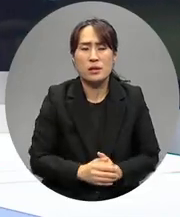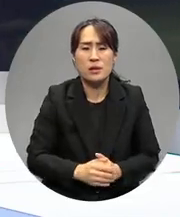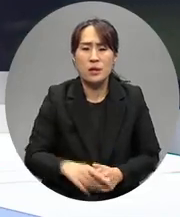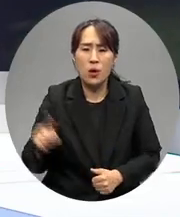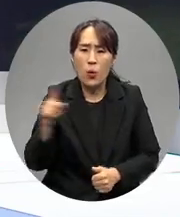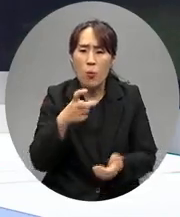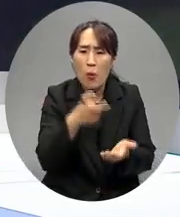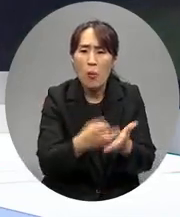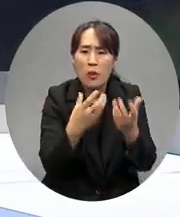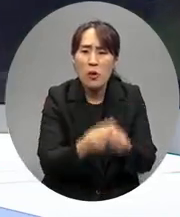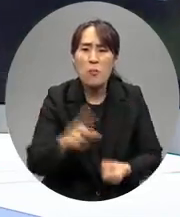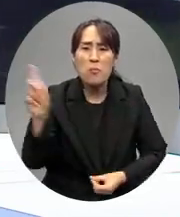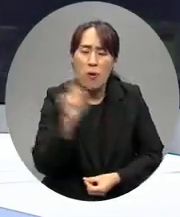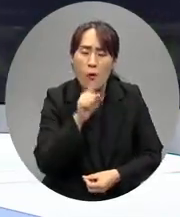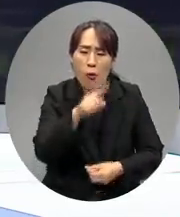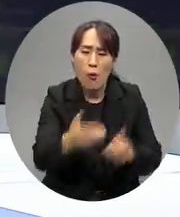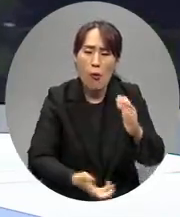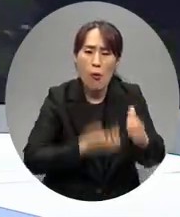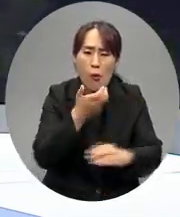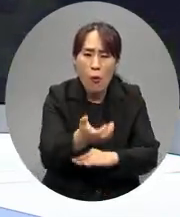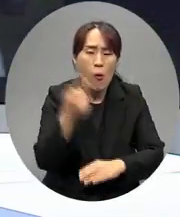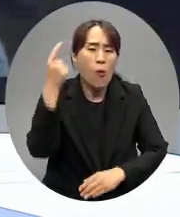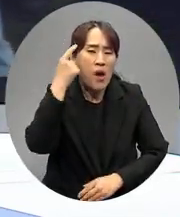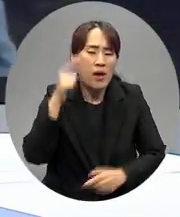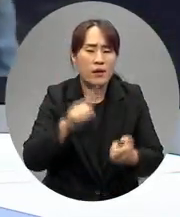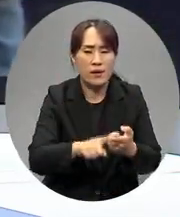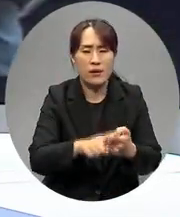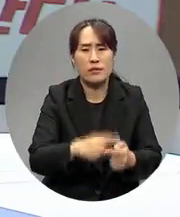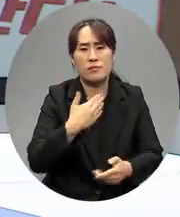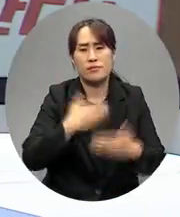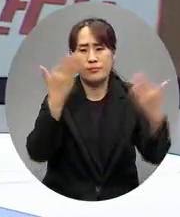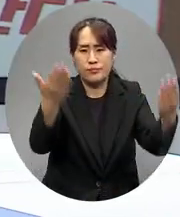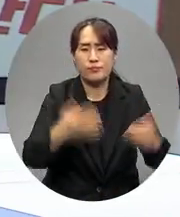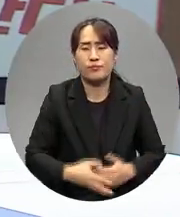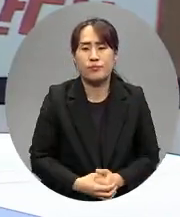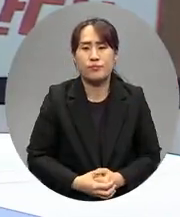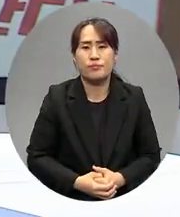어떤 조례이길래 이런 일이 벌어졌는지 허지희 기자가 보도합니다.